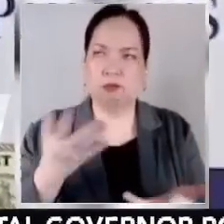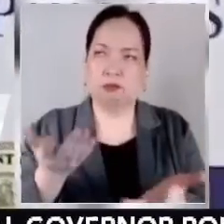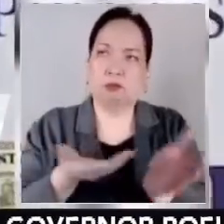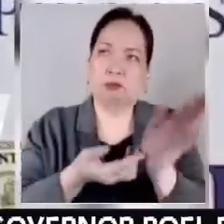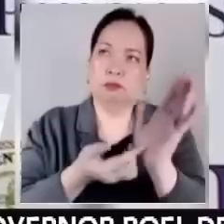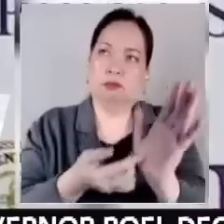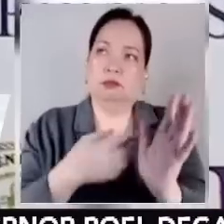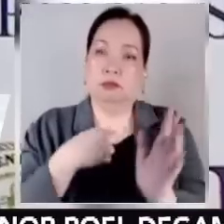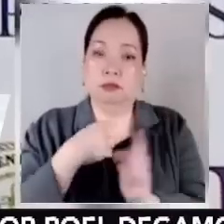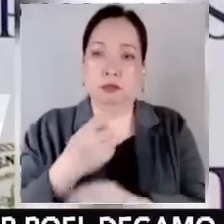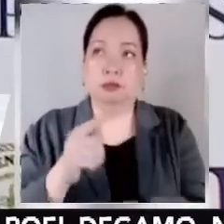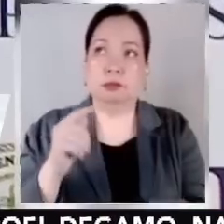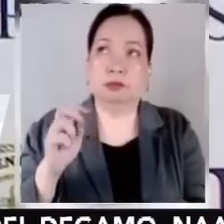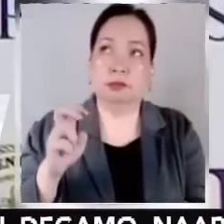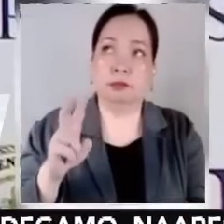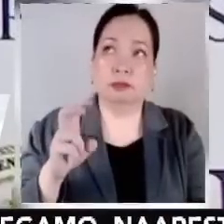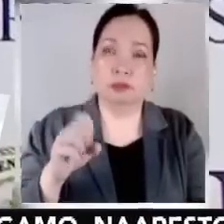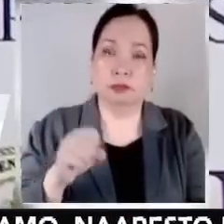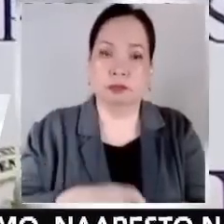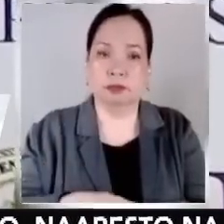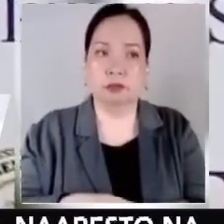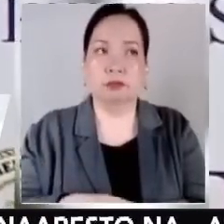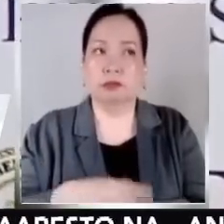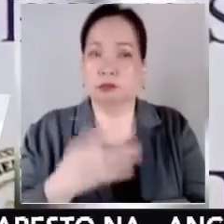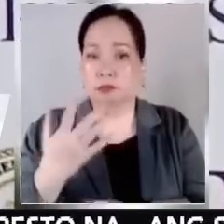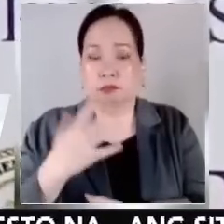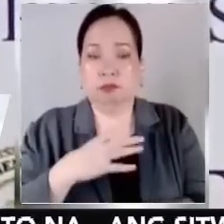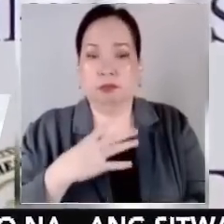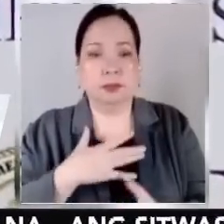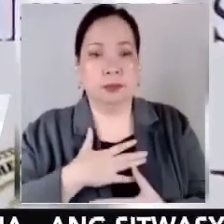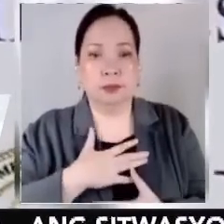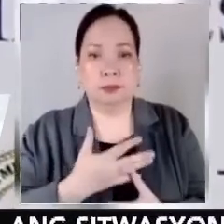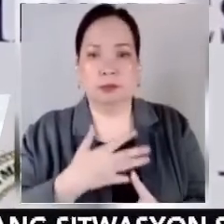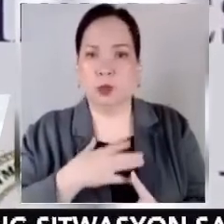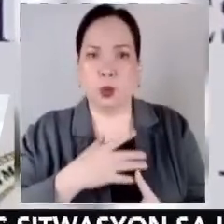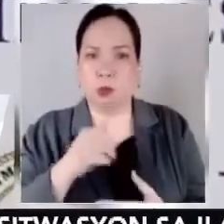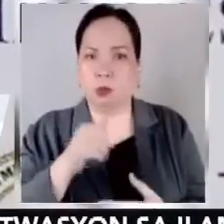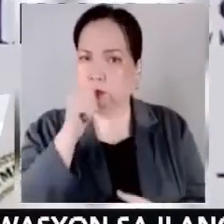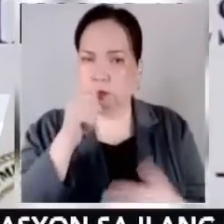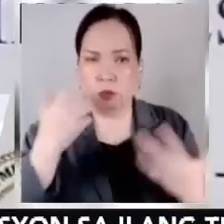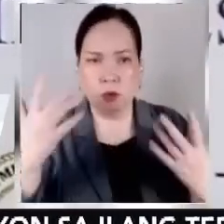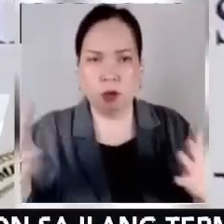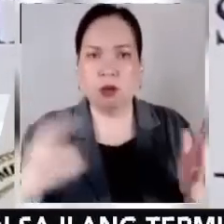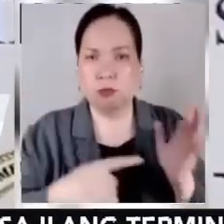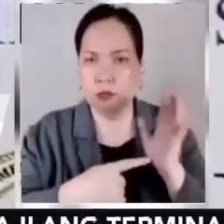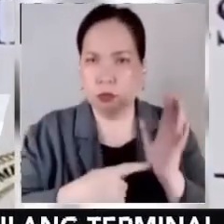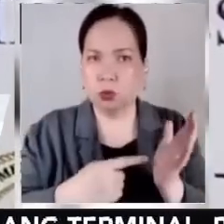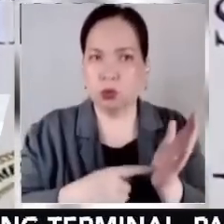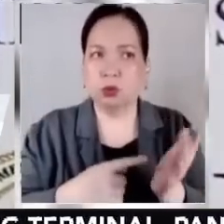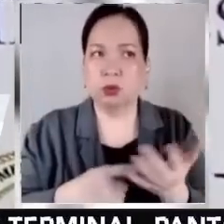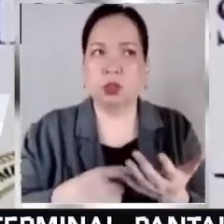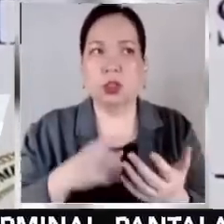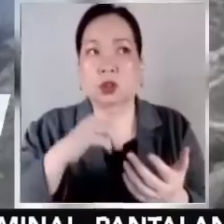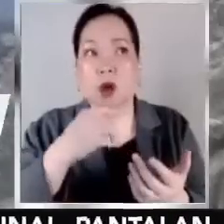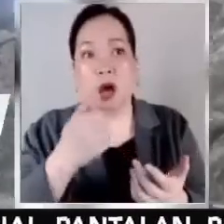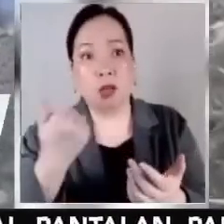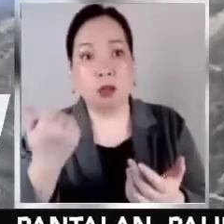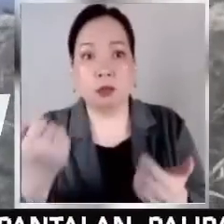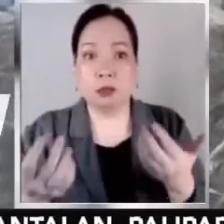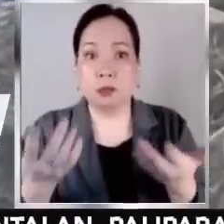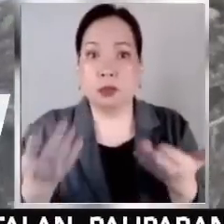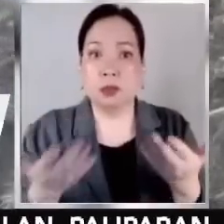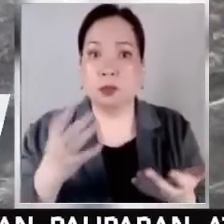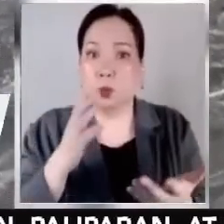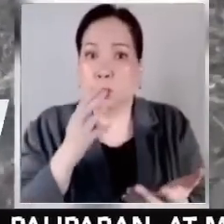ah he wants to come clean he's not hiding anything so somebody must be hiding something